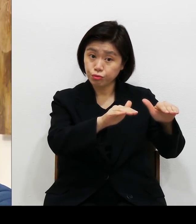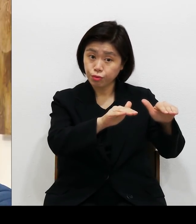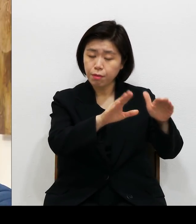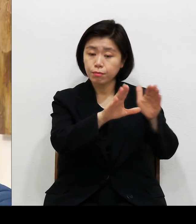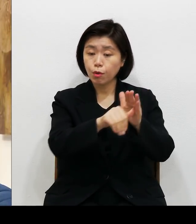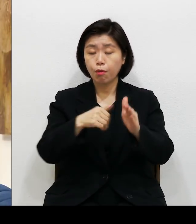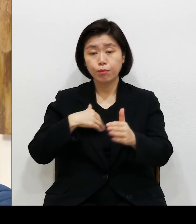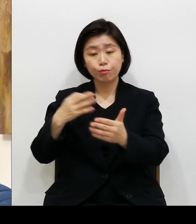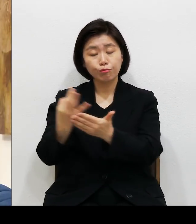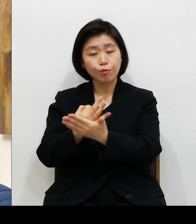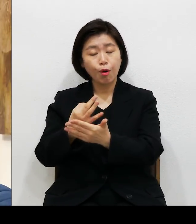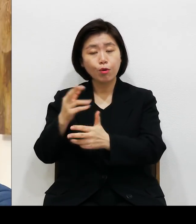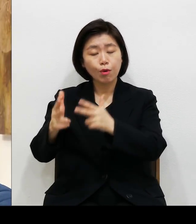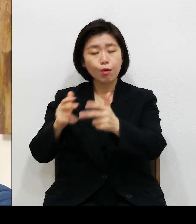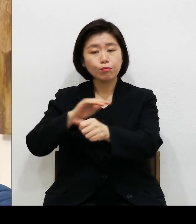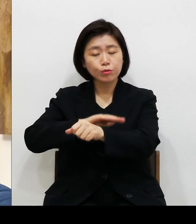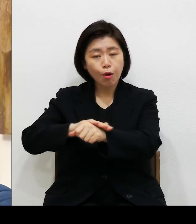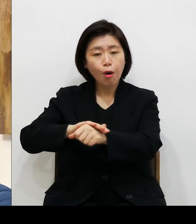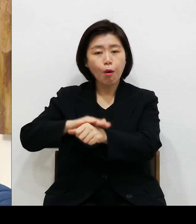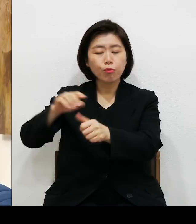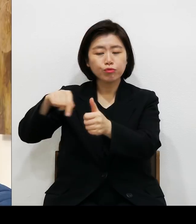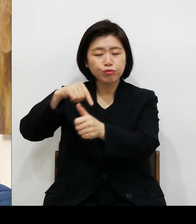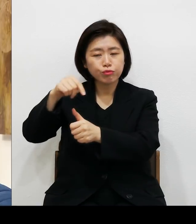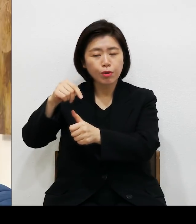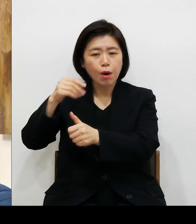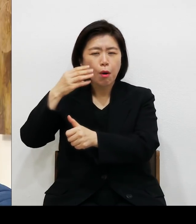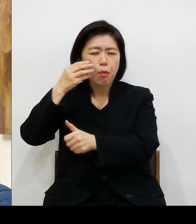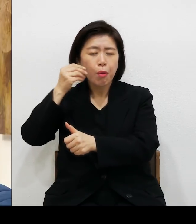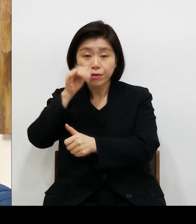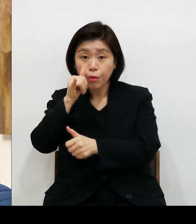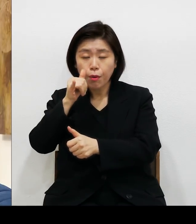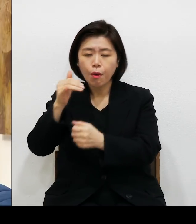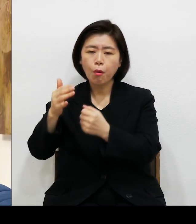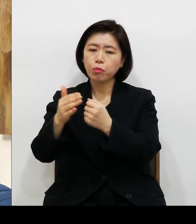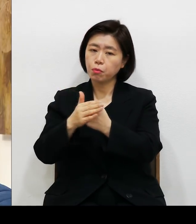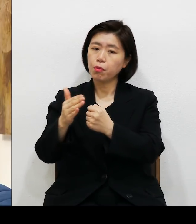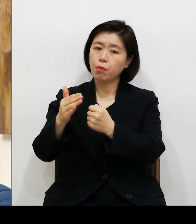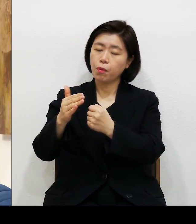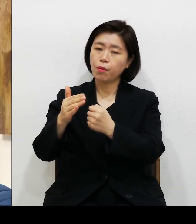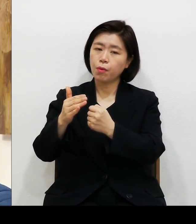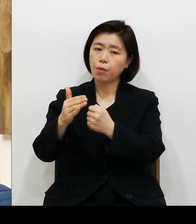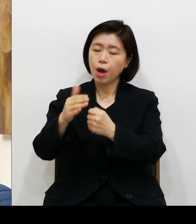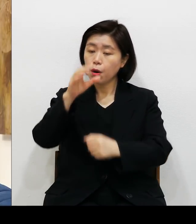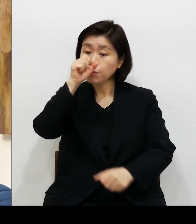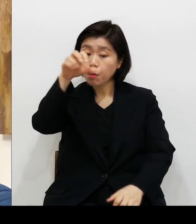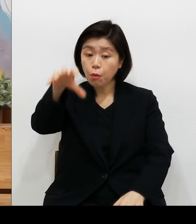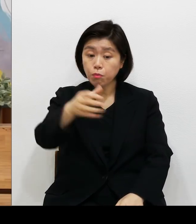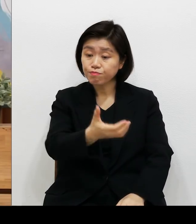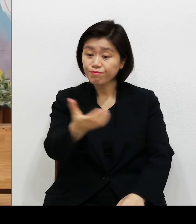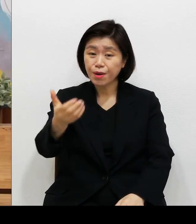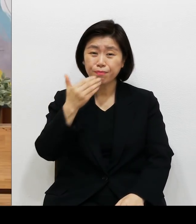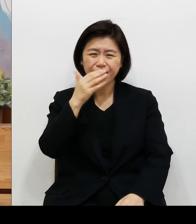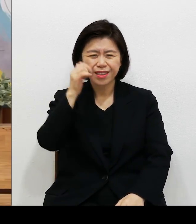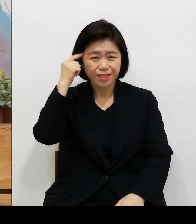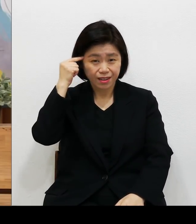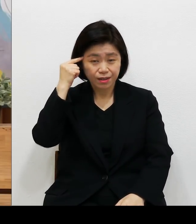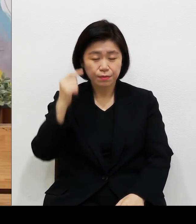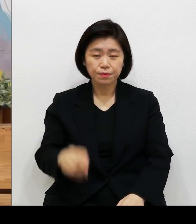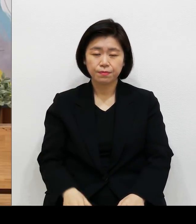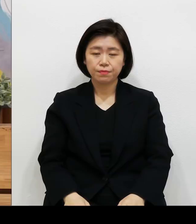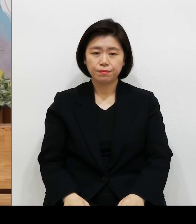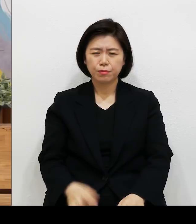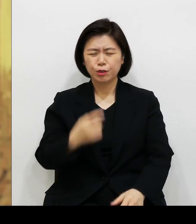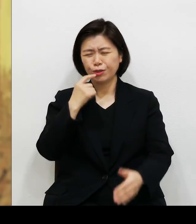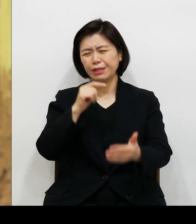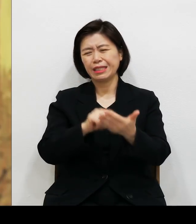있을 테니까 뭐 아이랑 더 좋은 데 가겠지, 막 이런 희망적인 상상만 하면서 네, 네, 네. 만만하게 본 거죠. 그러고